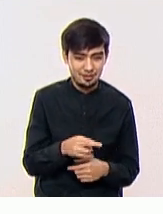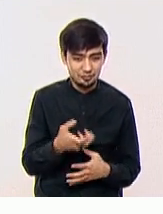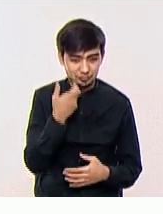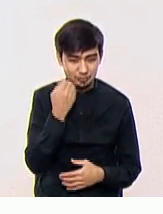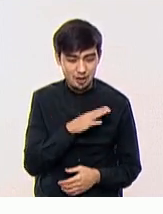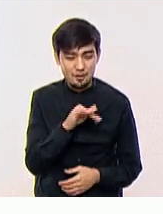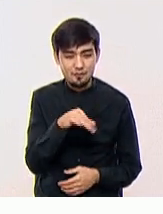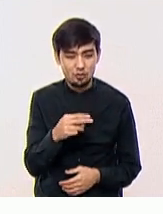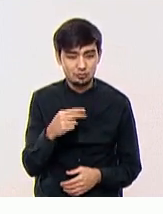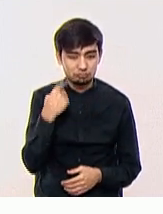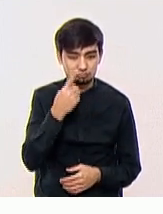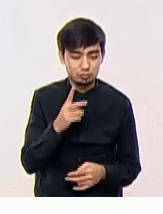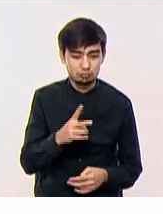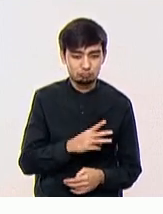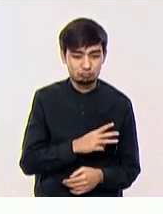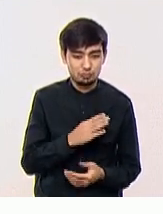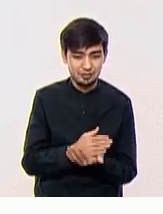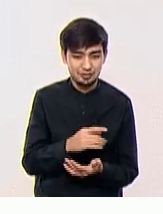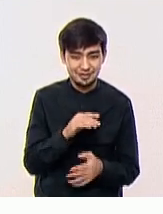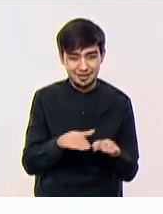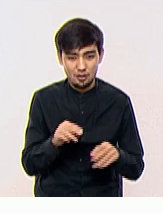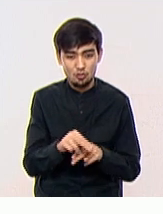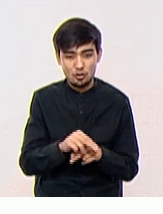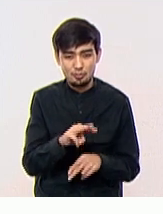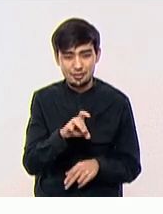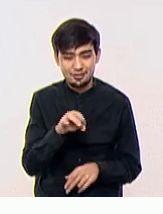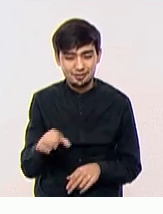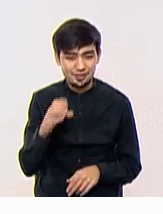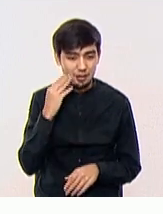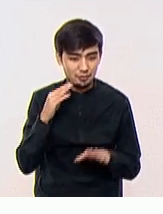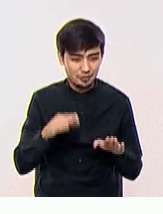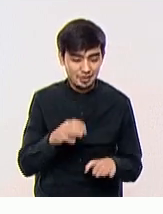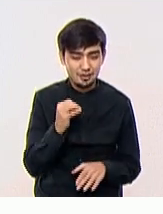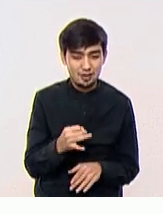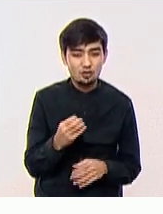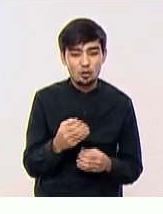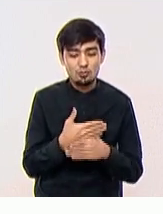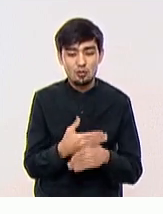учредил гранты талантливым детям для обучения в международной школе «Мирас» в Алматы. И это не считая